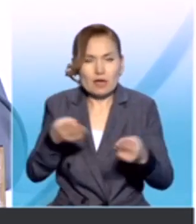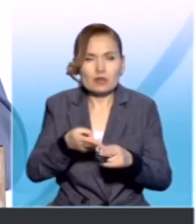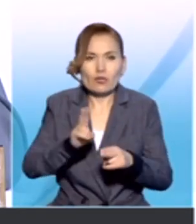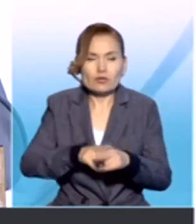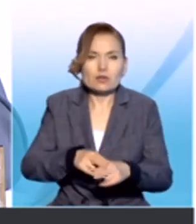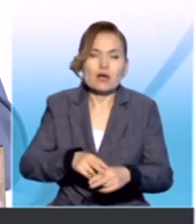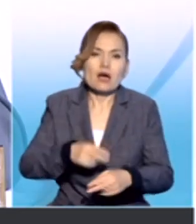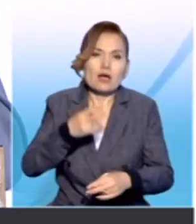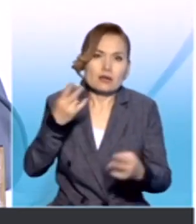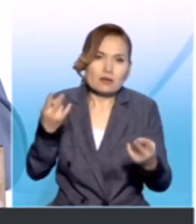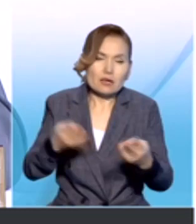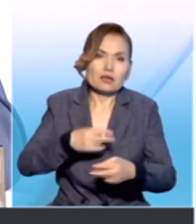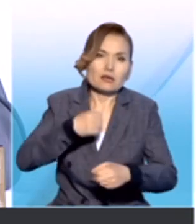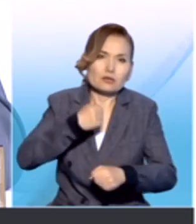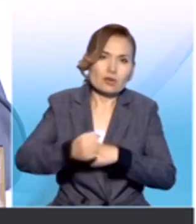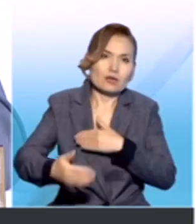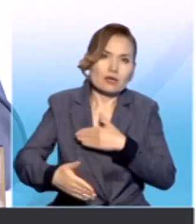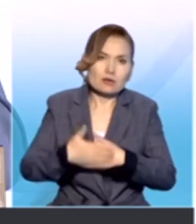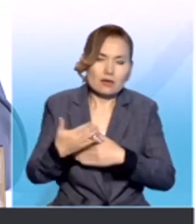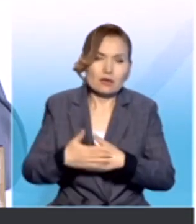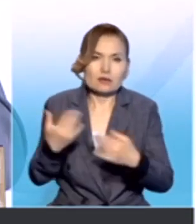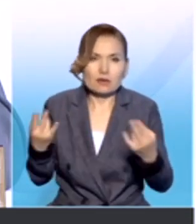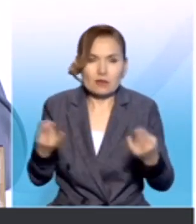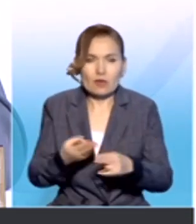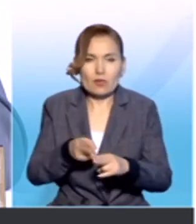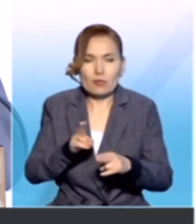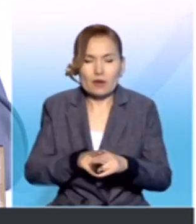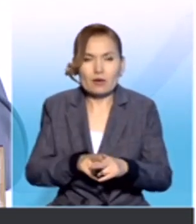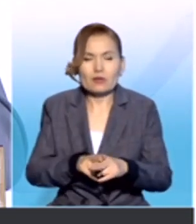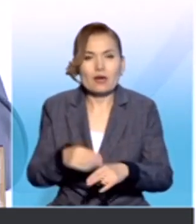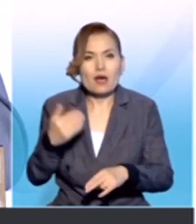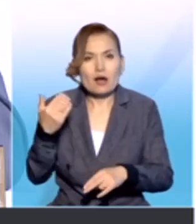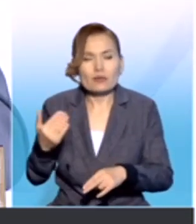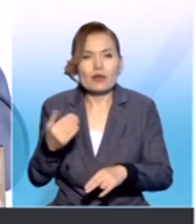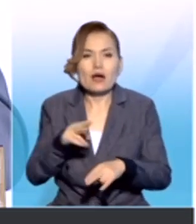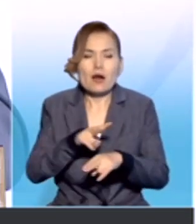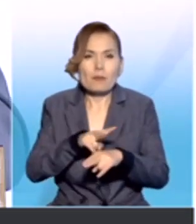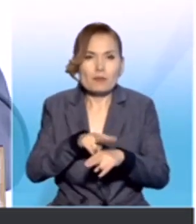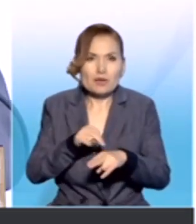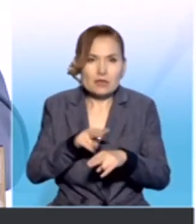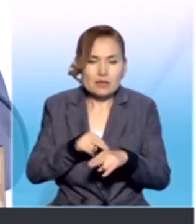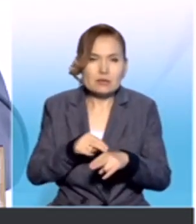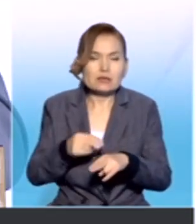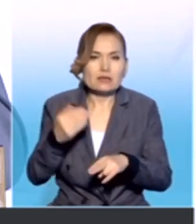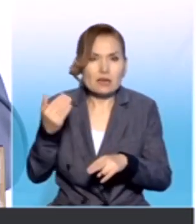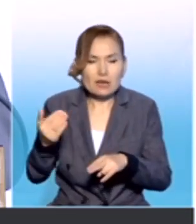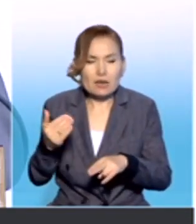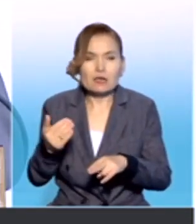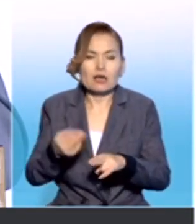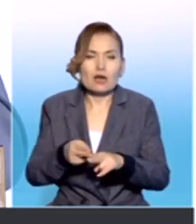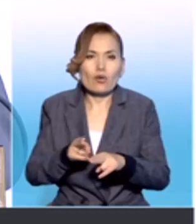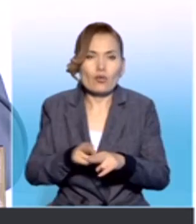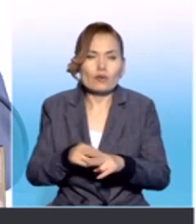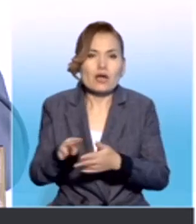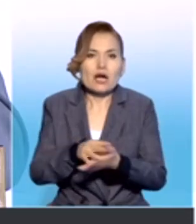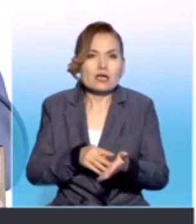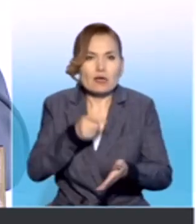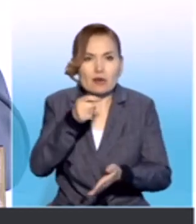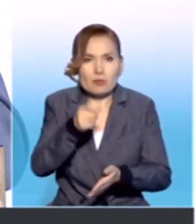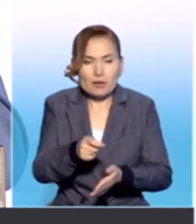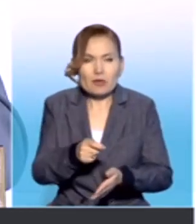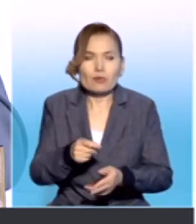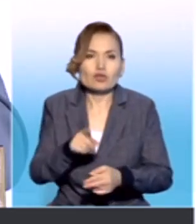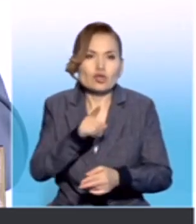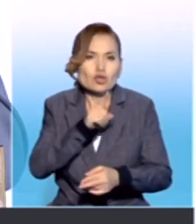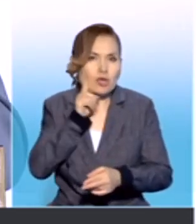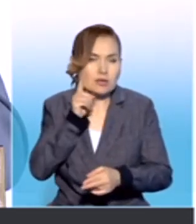Сараптамасын жасап, соған байланысты. Ол ішкі істер министрлігіне жаңа тізім беріледі, участковый немен солар жаңағы